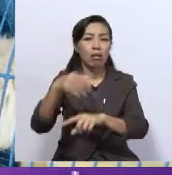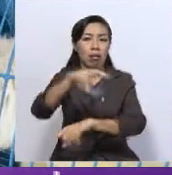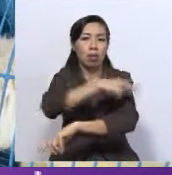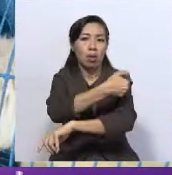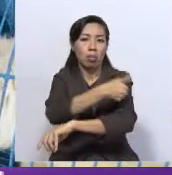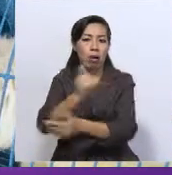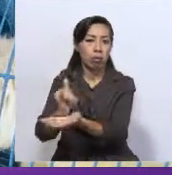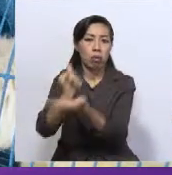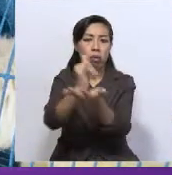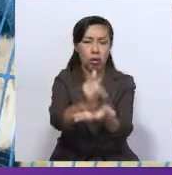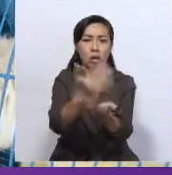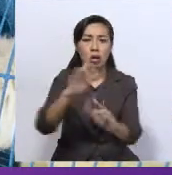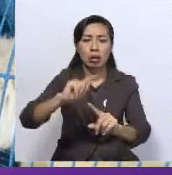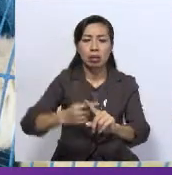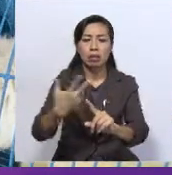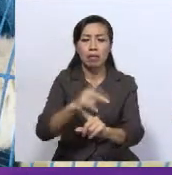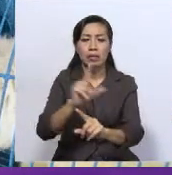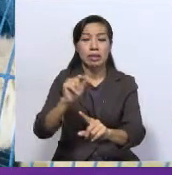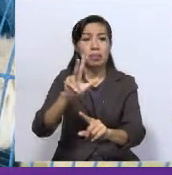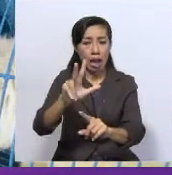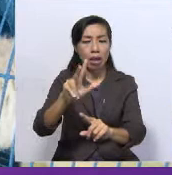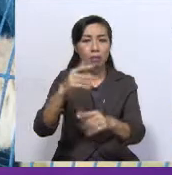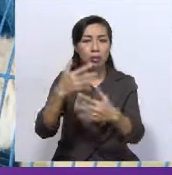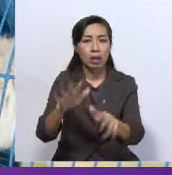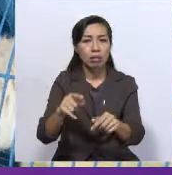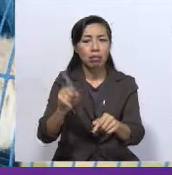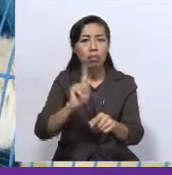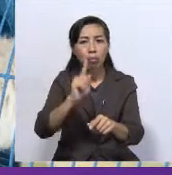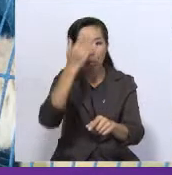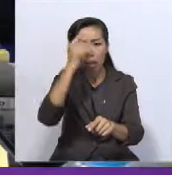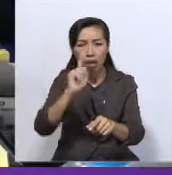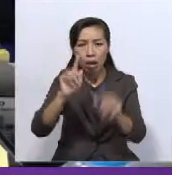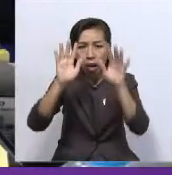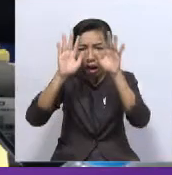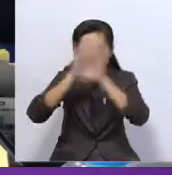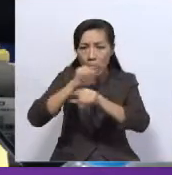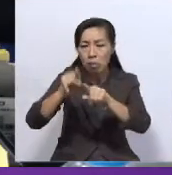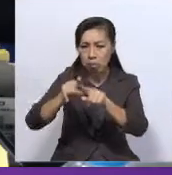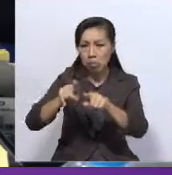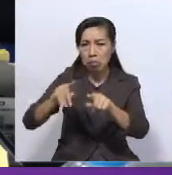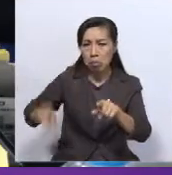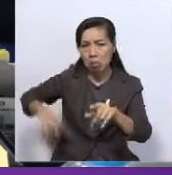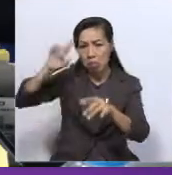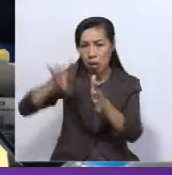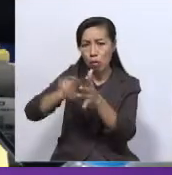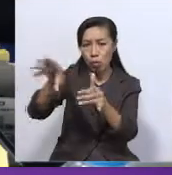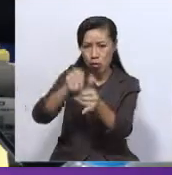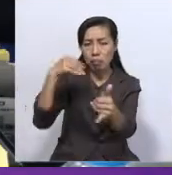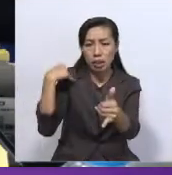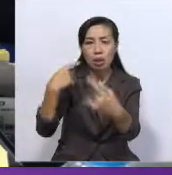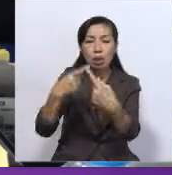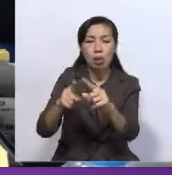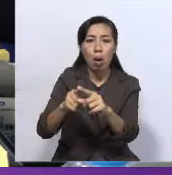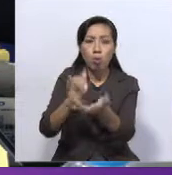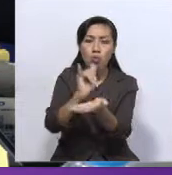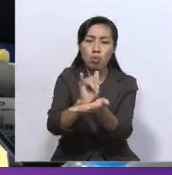งพยาบาลบางแก้วเมื่อวันที่23มีนาคมที่ผ่านมาด้วยอาการที่คล้ายกับคนที่เป็นโรคพิษสุนัขบ้าค่ะแต่ว่าอา